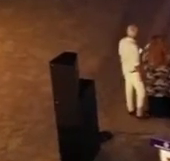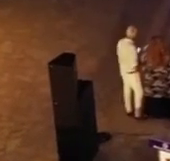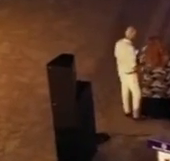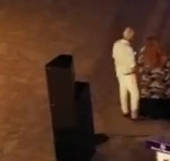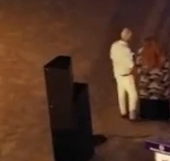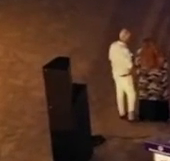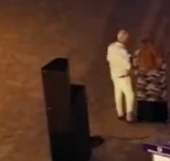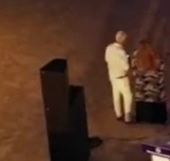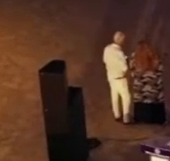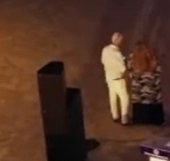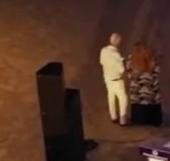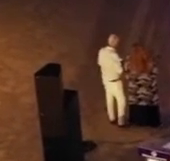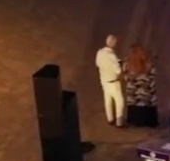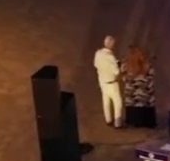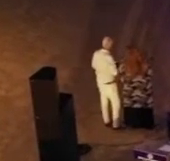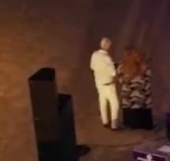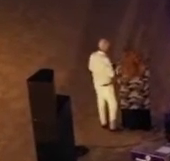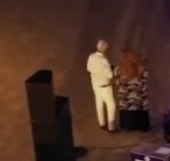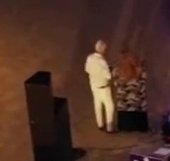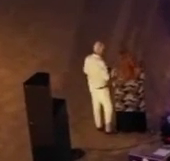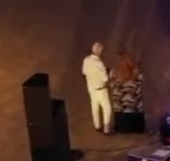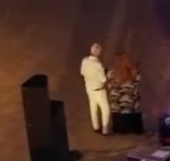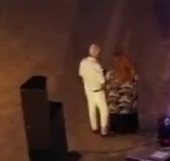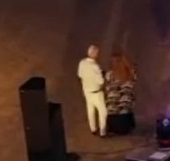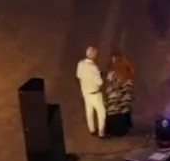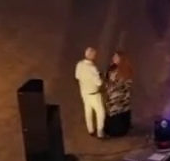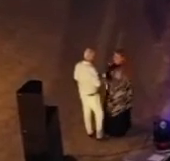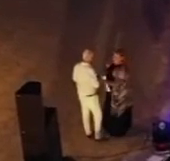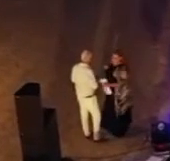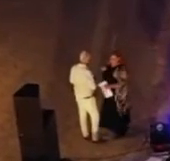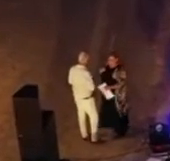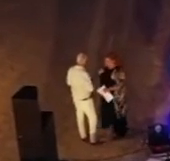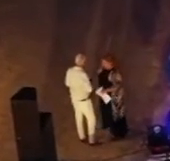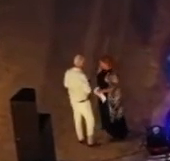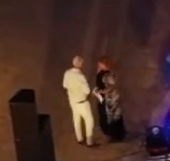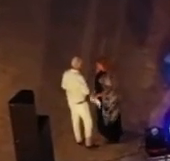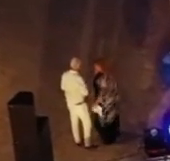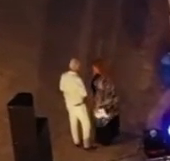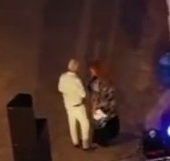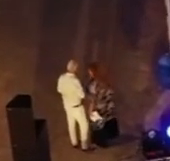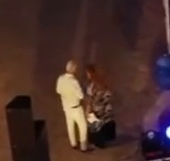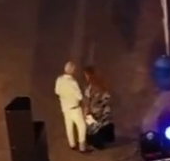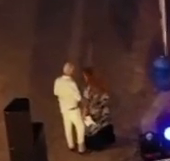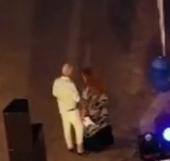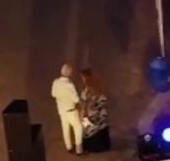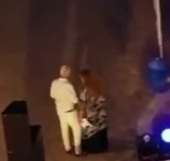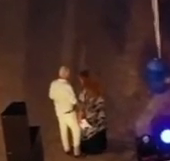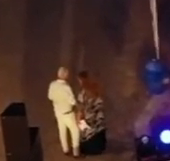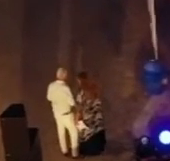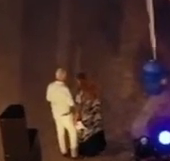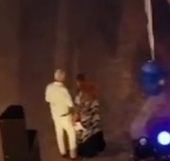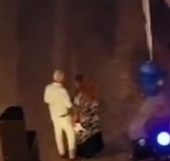πέρα από τα σύνορα, με τον τρόπο του και τον αγώνα του, προσπαθεί ξανά το Καστελόριζο να βρει